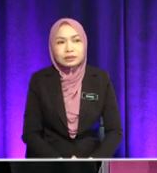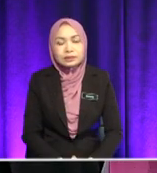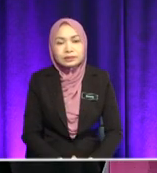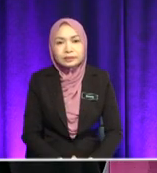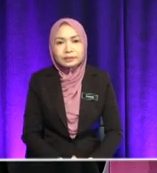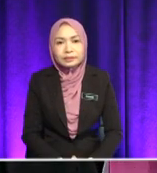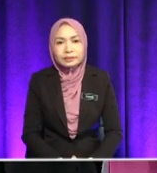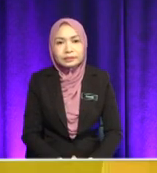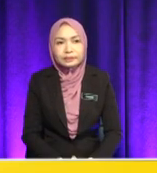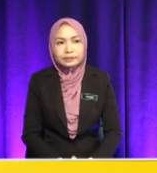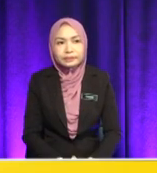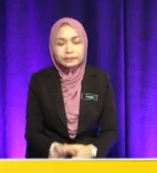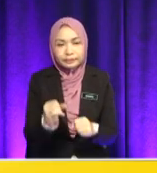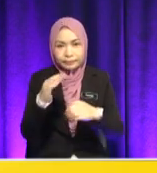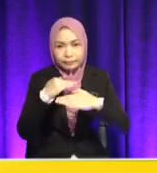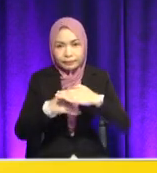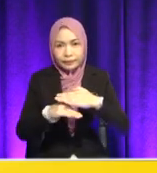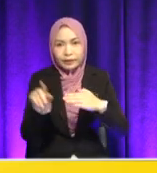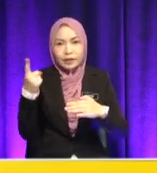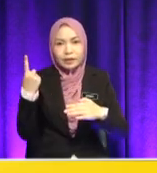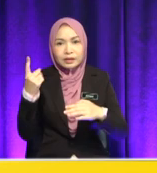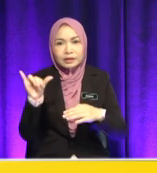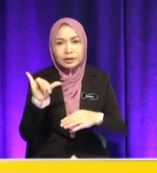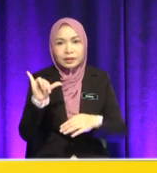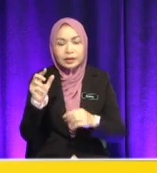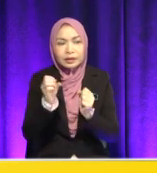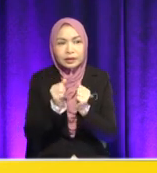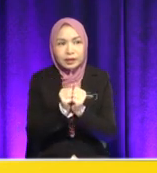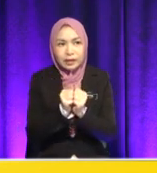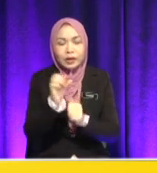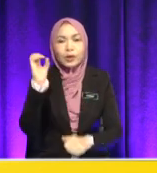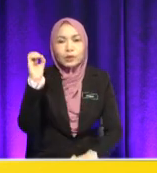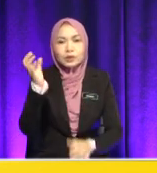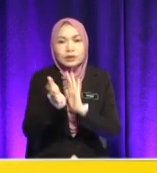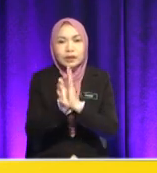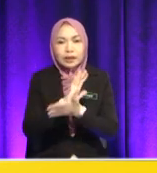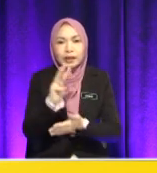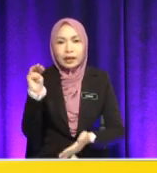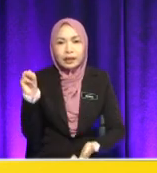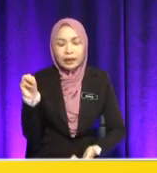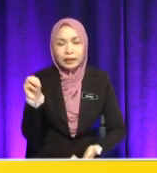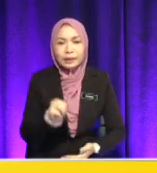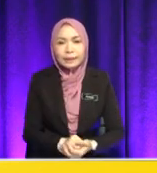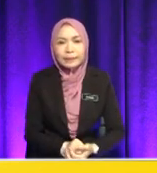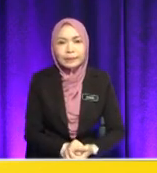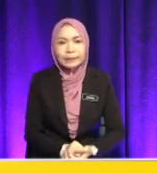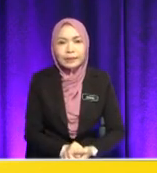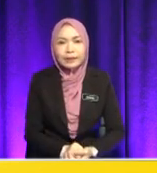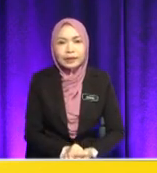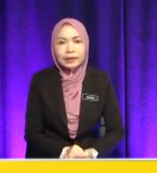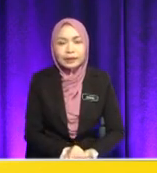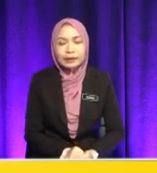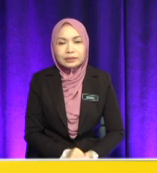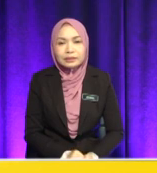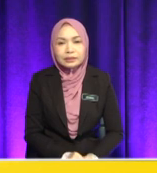ambil bagian bawah saja sama dengan kosong Oke jadi m Oke begitu M9 dengan